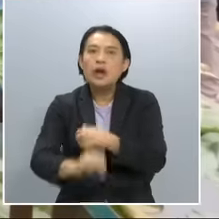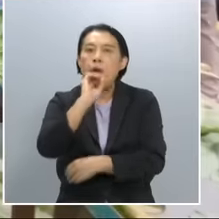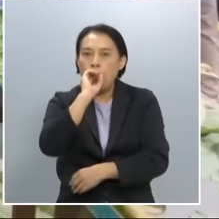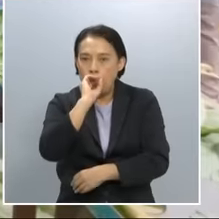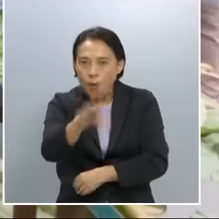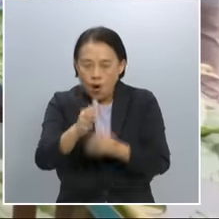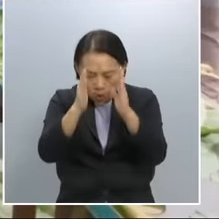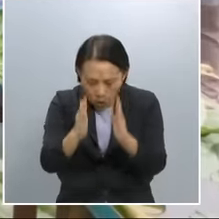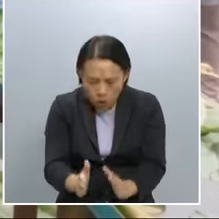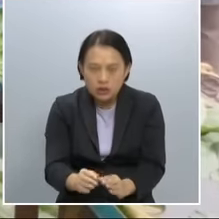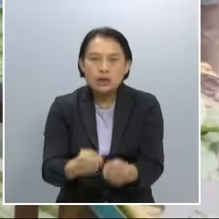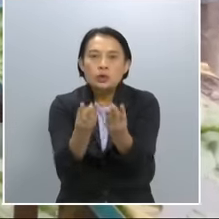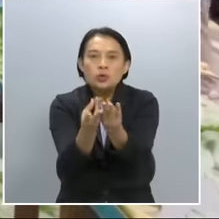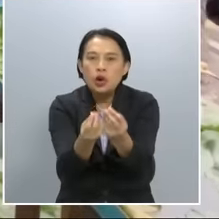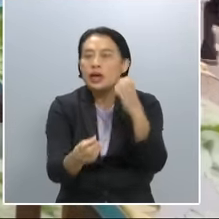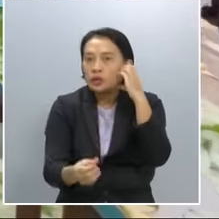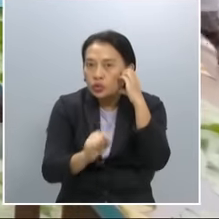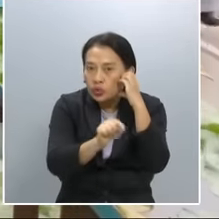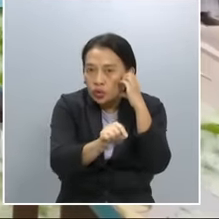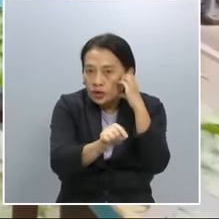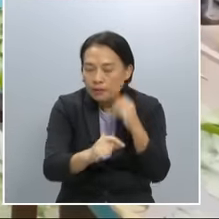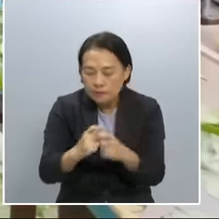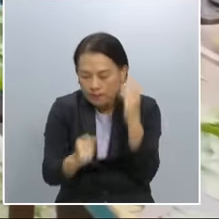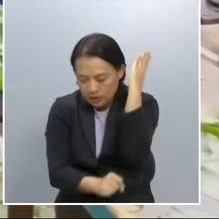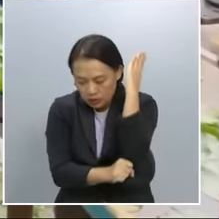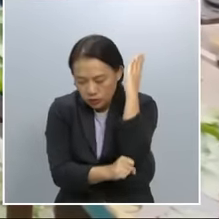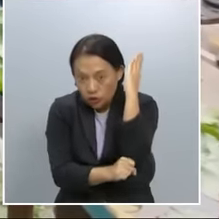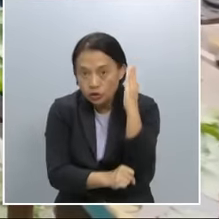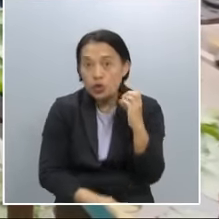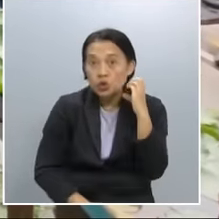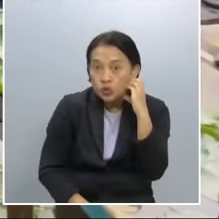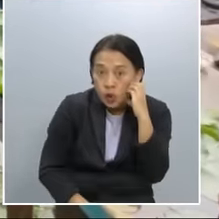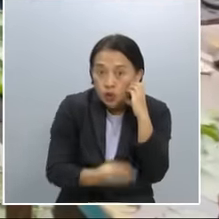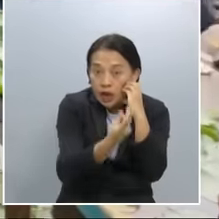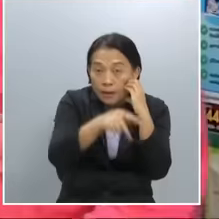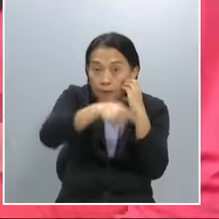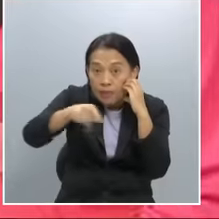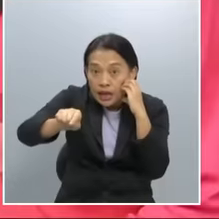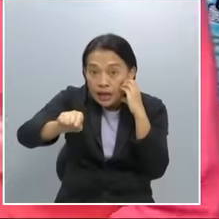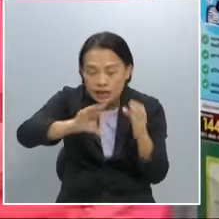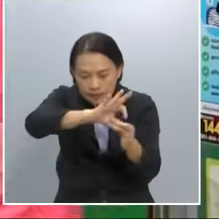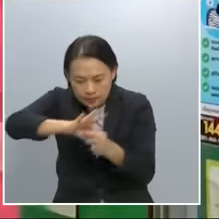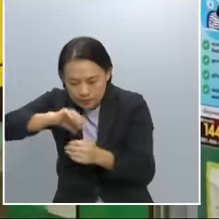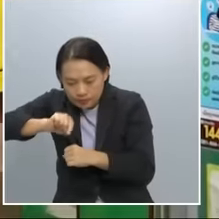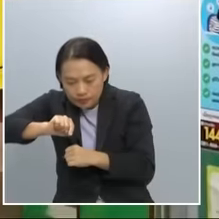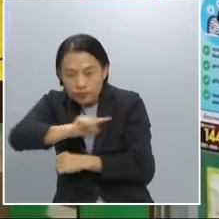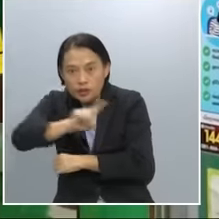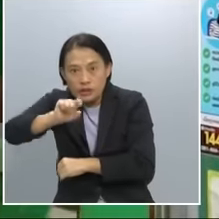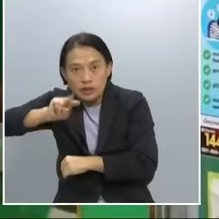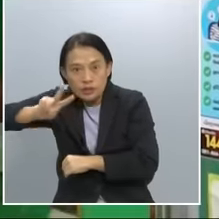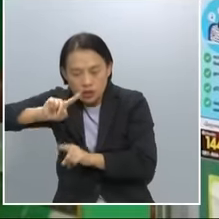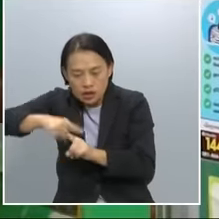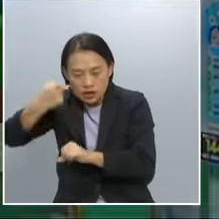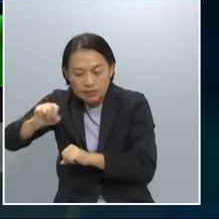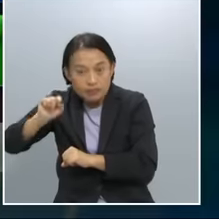พย์กลุ่มผู้ถือบัตรคนจนเนี่ยถ้าต้องการละรอกต่อไปที่จะกดโอนกันเนี่ยวันที่22ตุลา